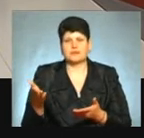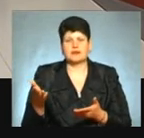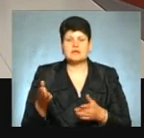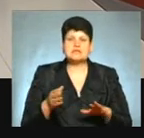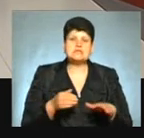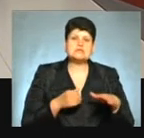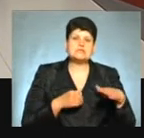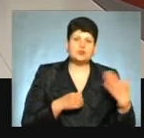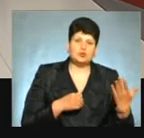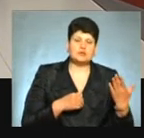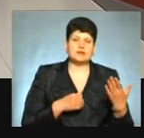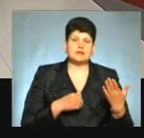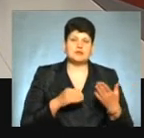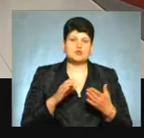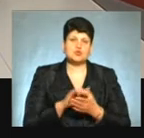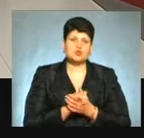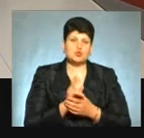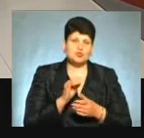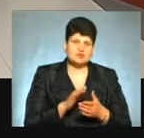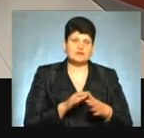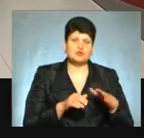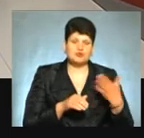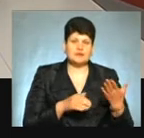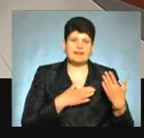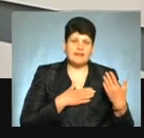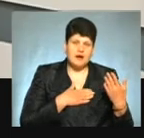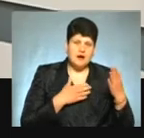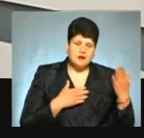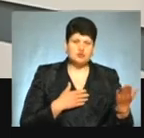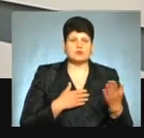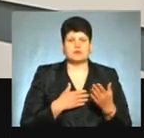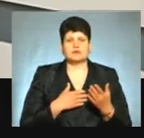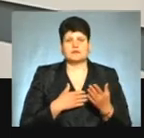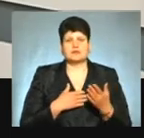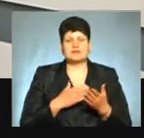Ось. З сторони союзників, з сторони нашої, зрештою,